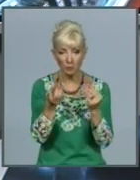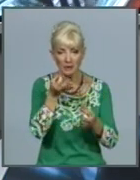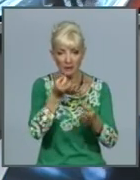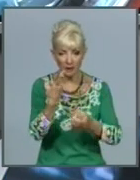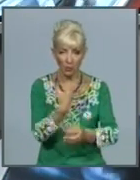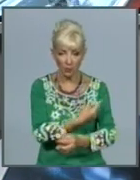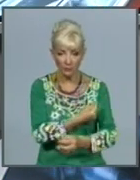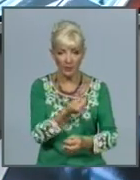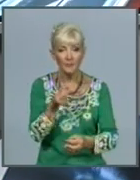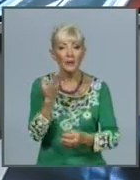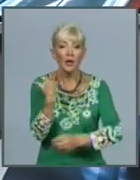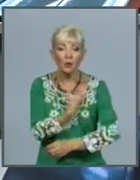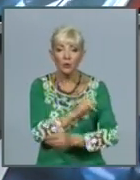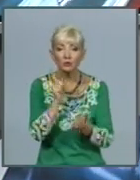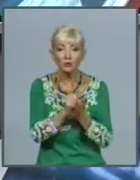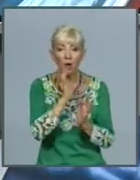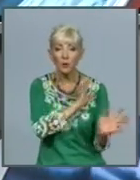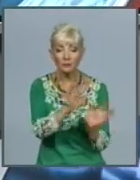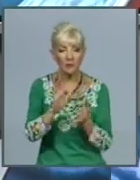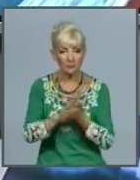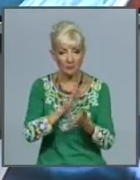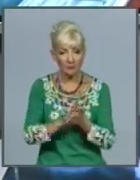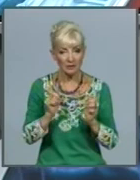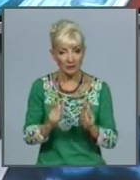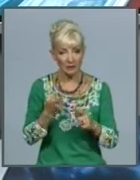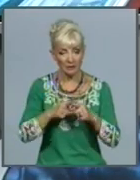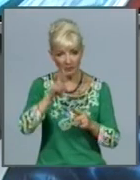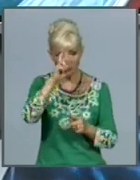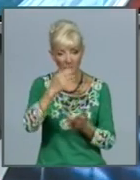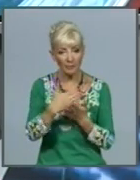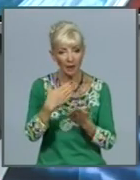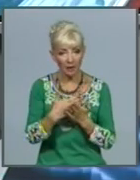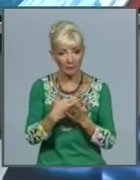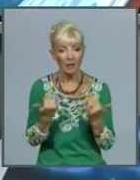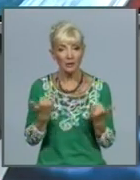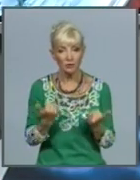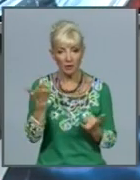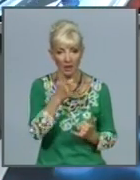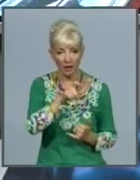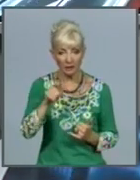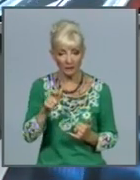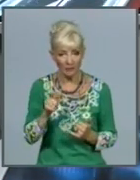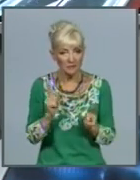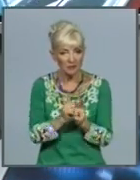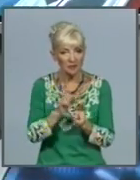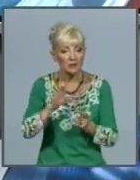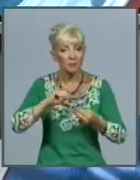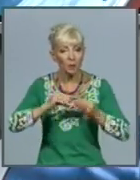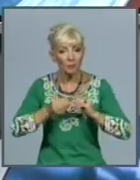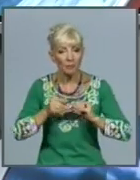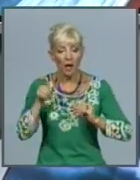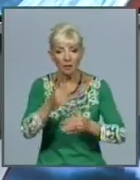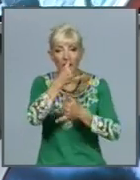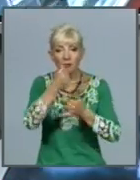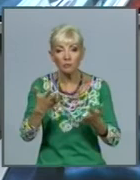повинні забезпечуватись безкоштовно в рамках цієї державної програми. Наразі харків'яни зіткнулись з проблемою. Вони не можуть отримати вкрай